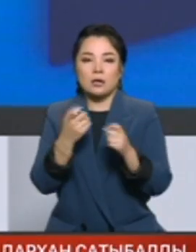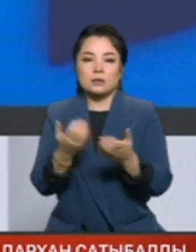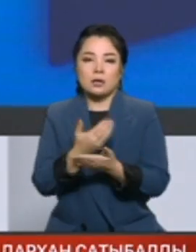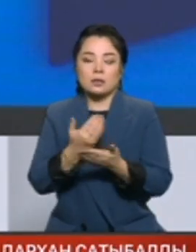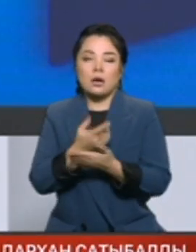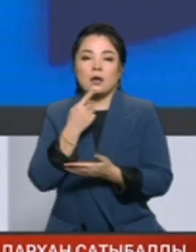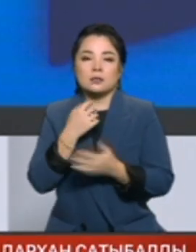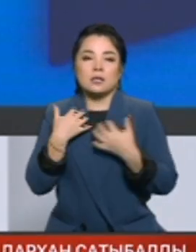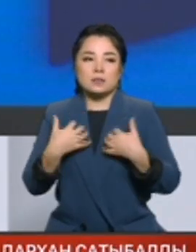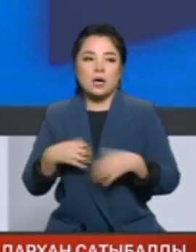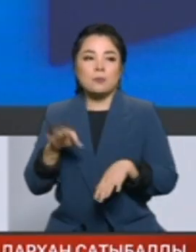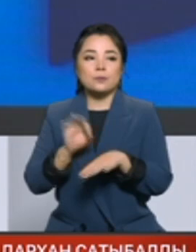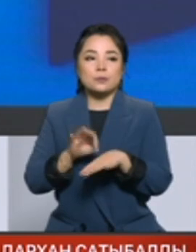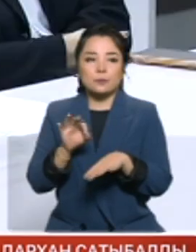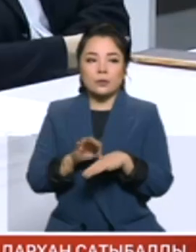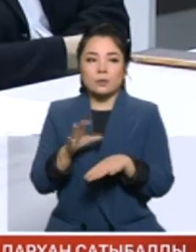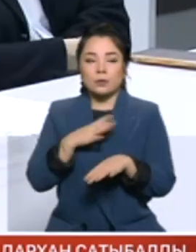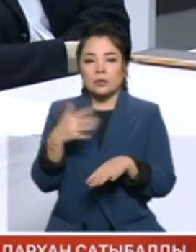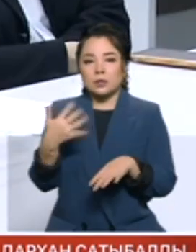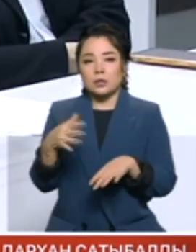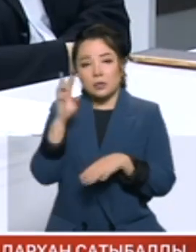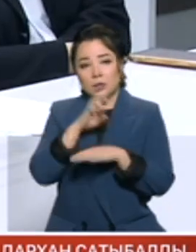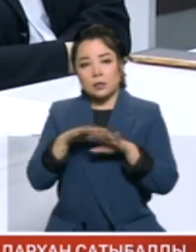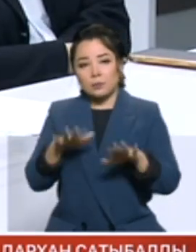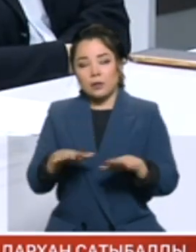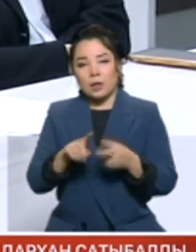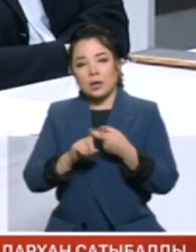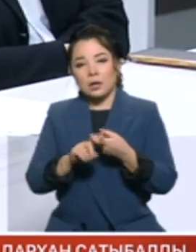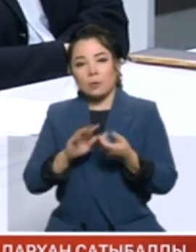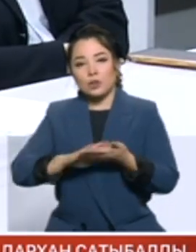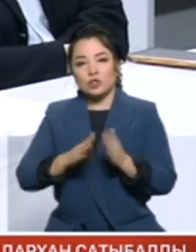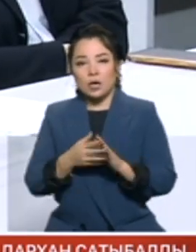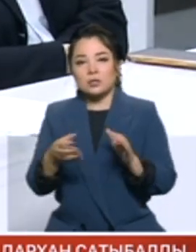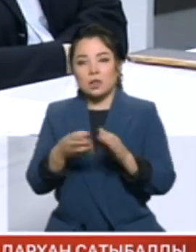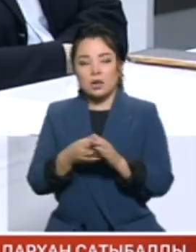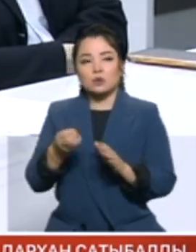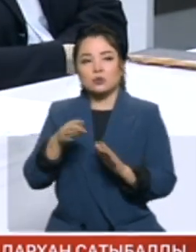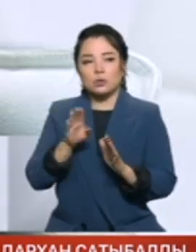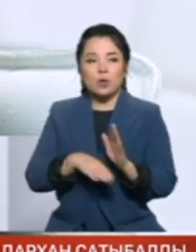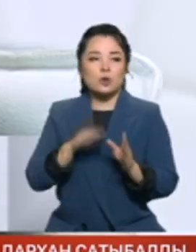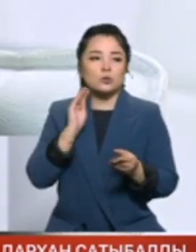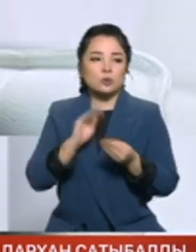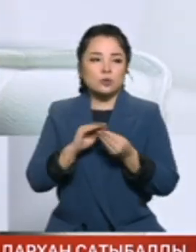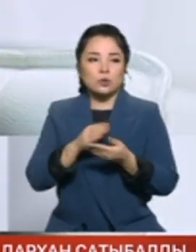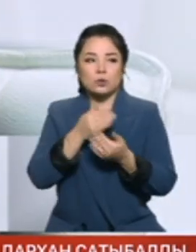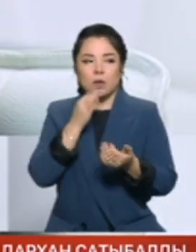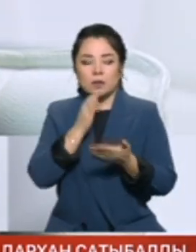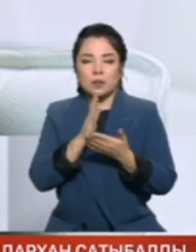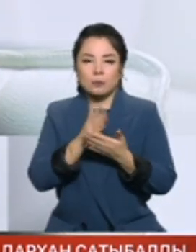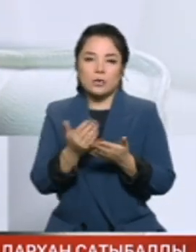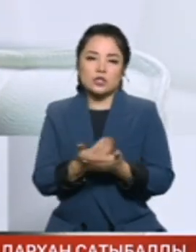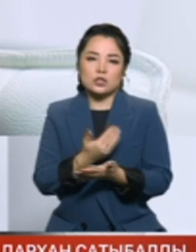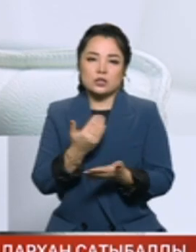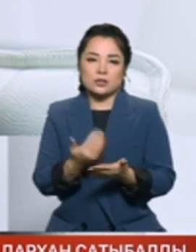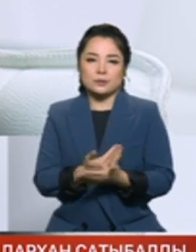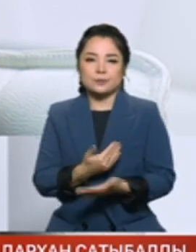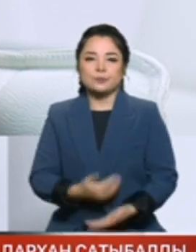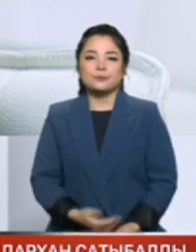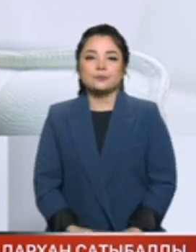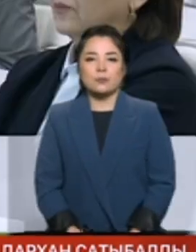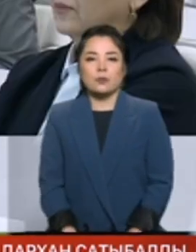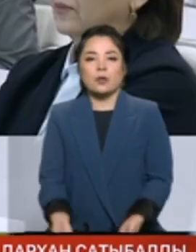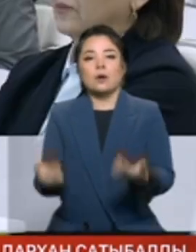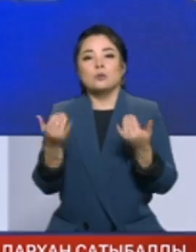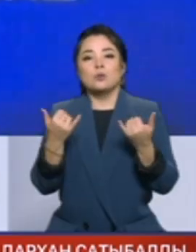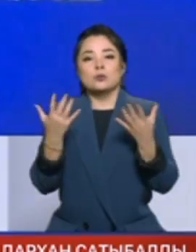Сондай қызылша ауруы бойынша елімізде эпидемиологиялық жағдай әлі де тұрақсыз екен жеткізді.